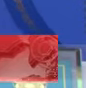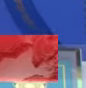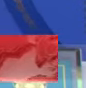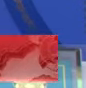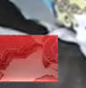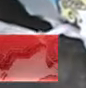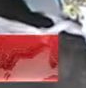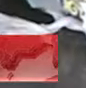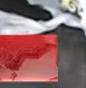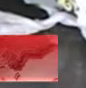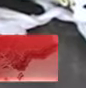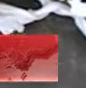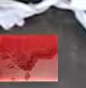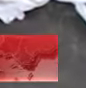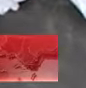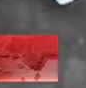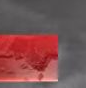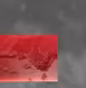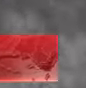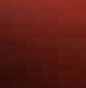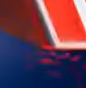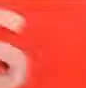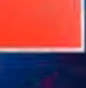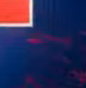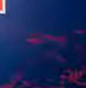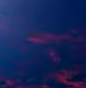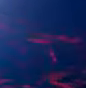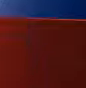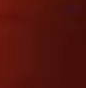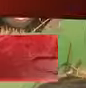наркотиков. Как запрещенные вещества оказались в канализации?